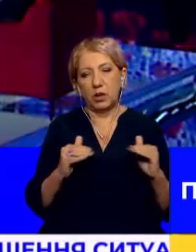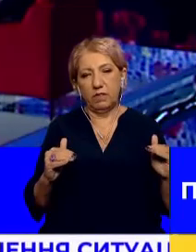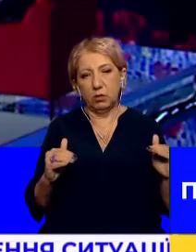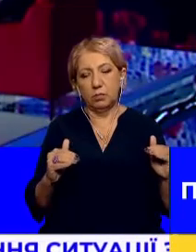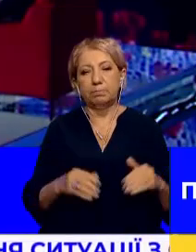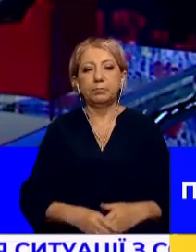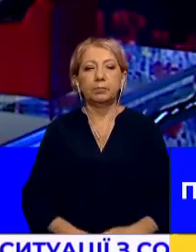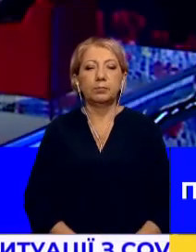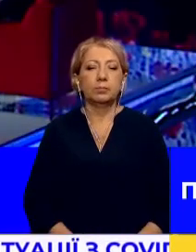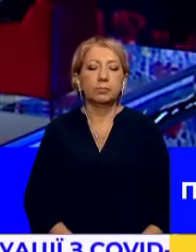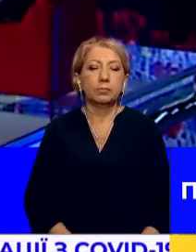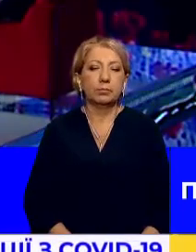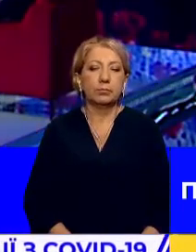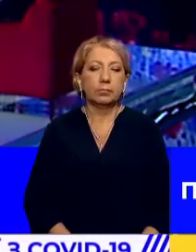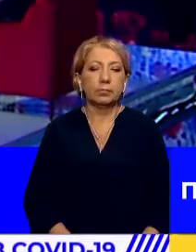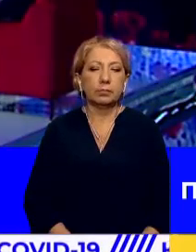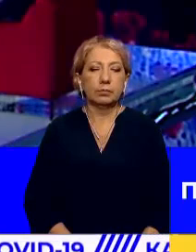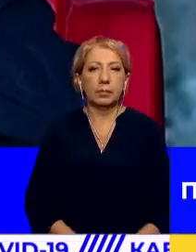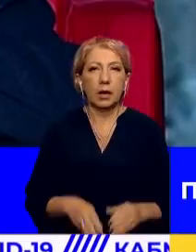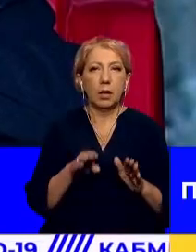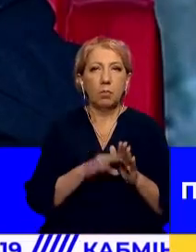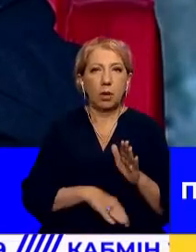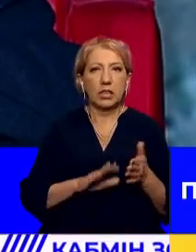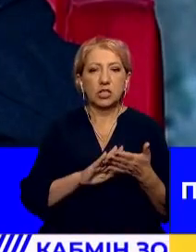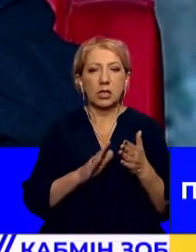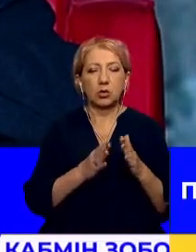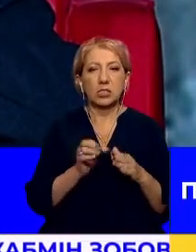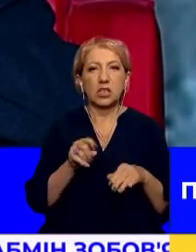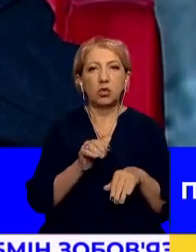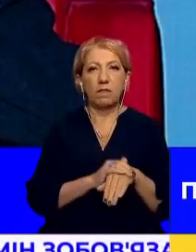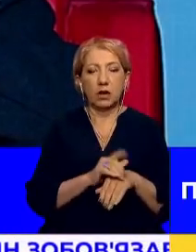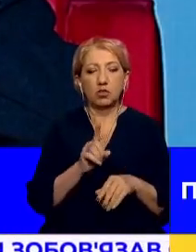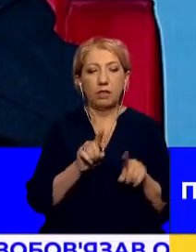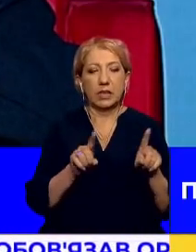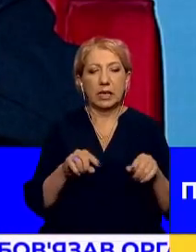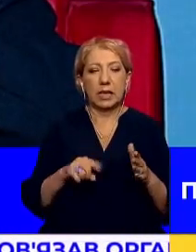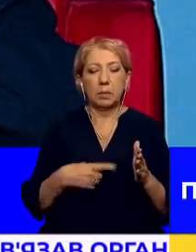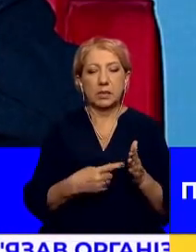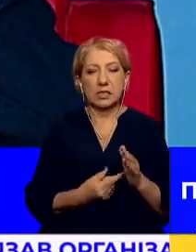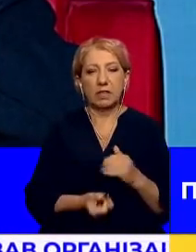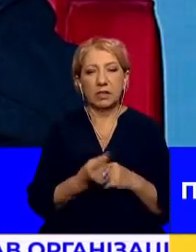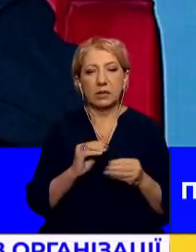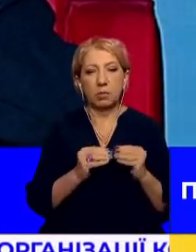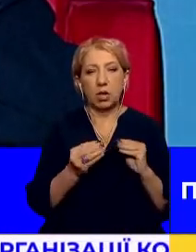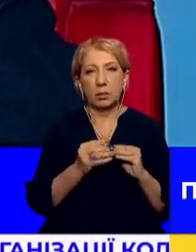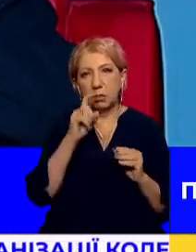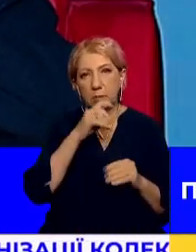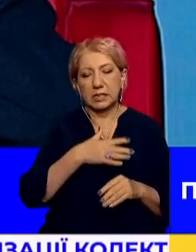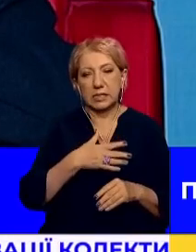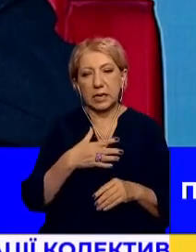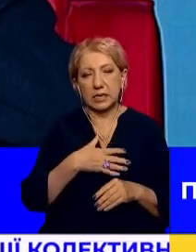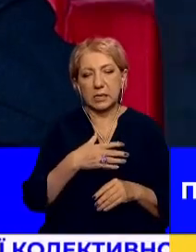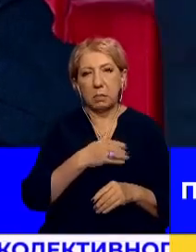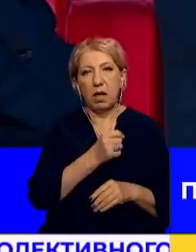піднебезпеки. Ну, погіршує ситуацію з пандемією той факт, що у деяких містах виникли проблеми з киснем.